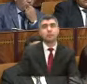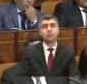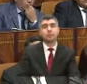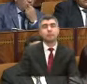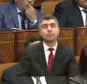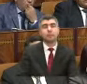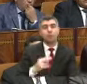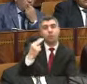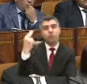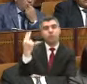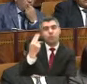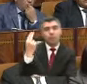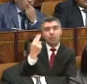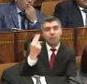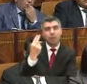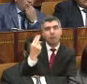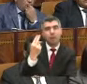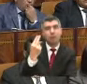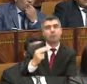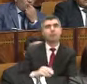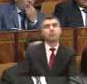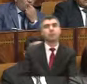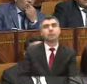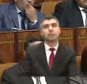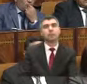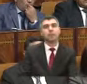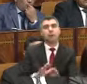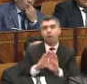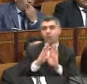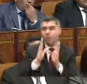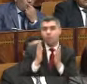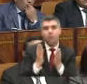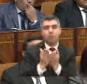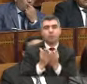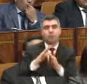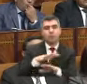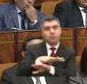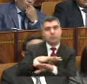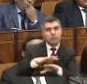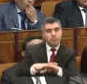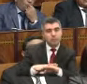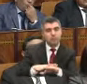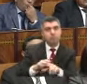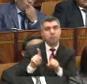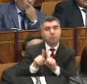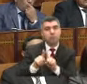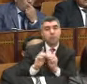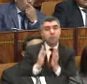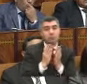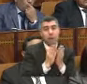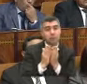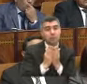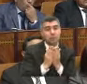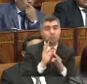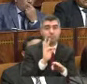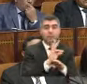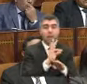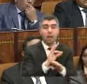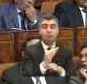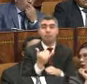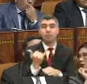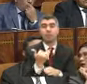جميع يعني جميع ما تحتاجه الجهة من كفاءات، لأن احنا الهدف ديالنا